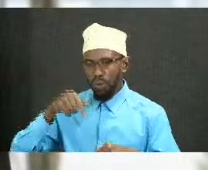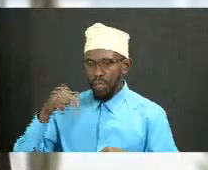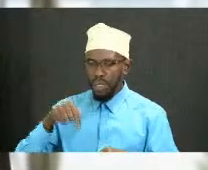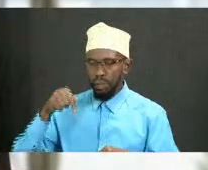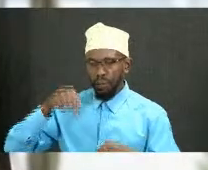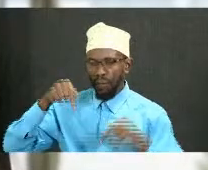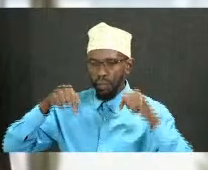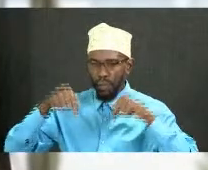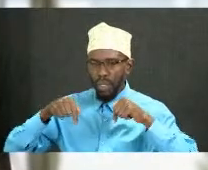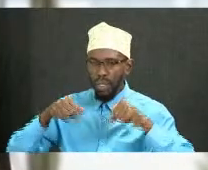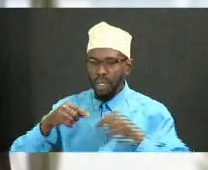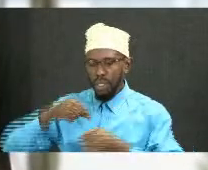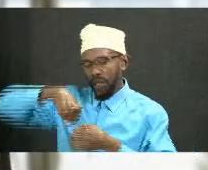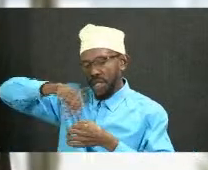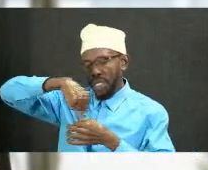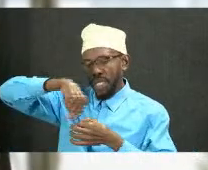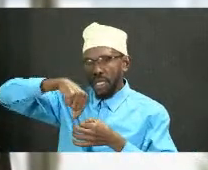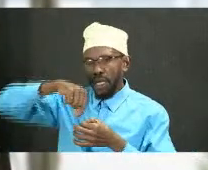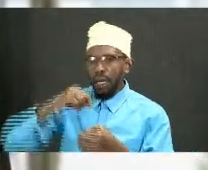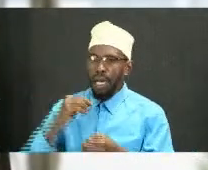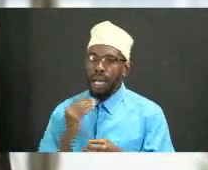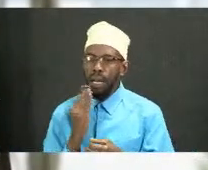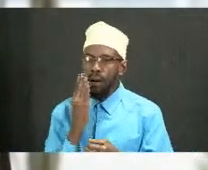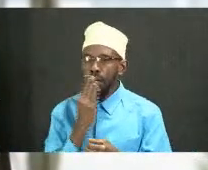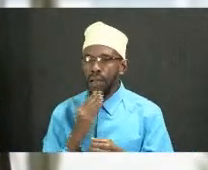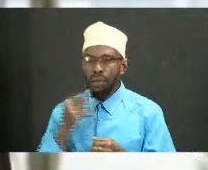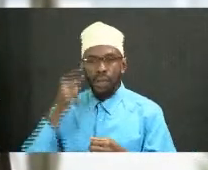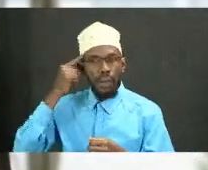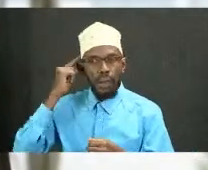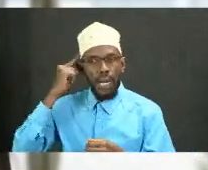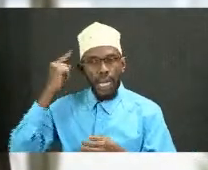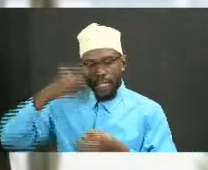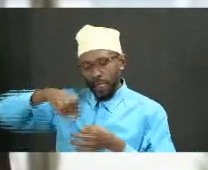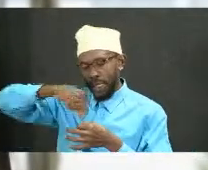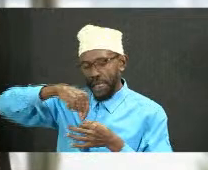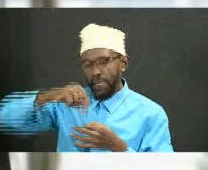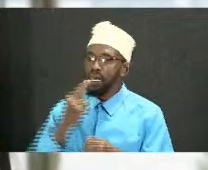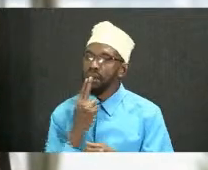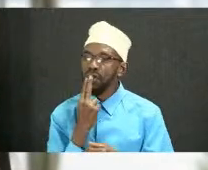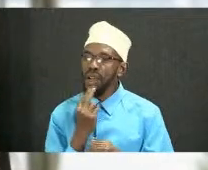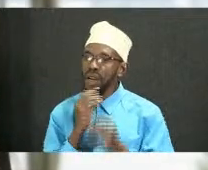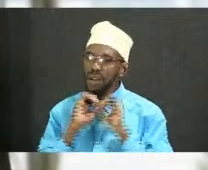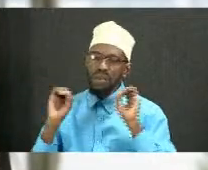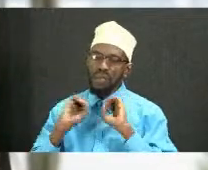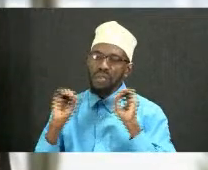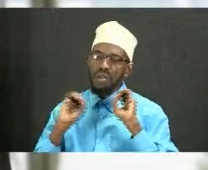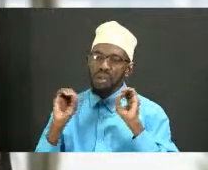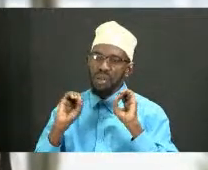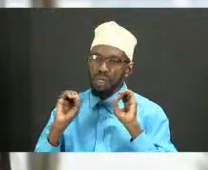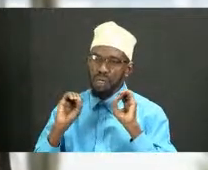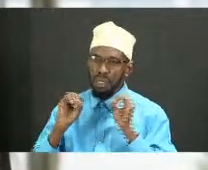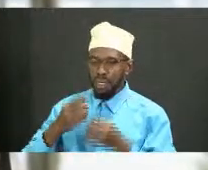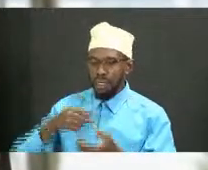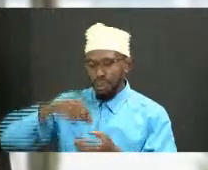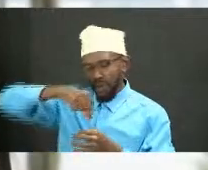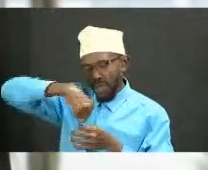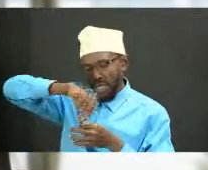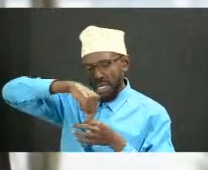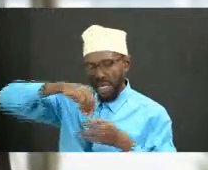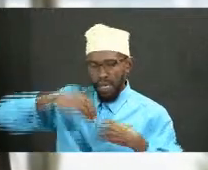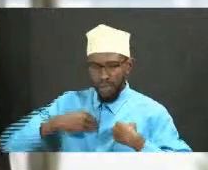leo ni chai ya rangi peke yake tu, pengine hata sukari haina, ni chai tu, basi ni majani peke